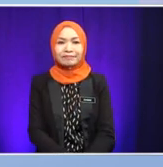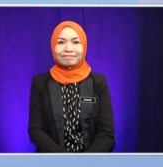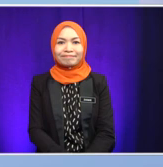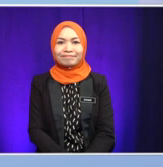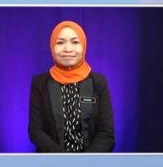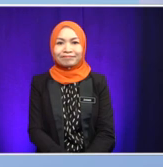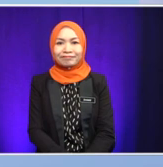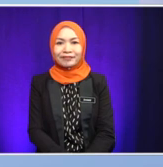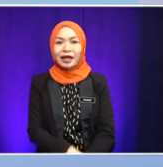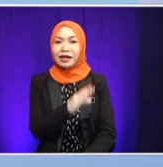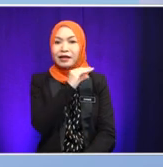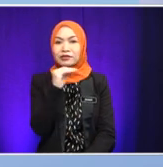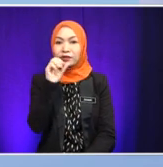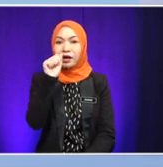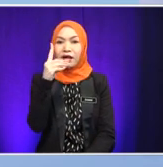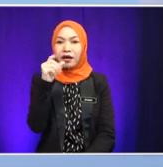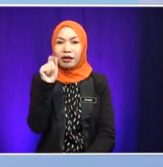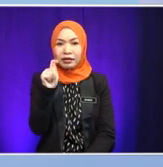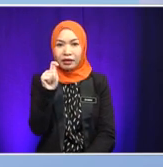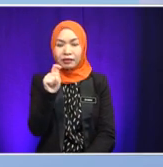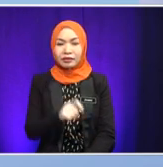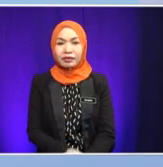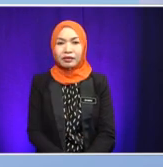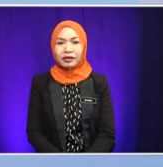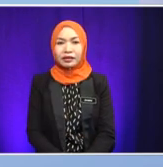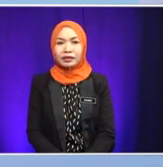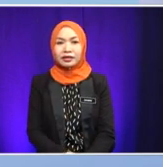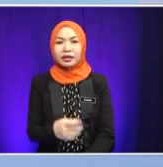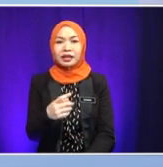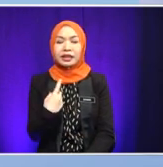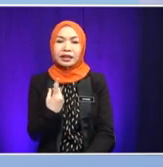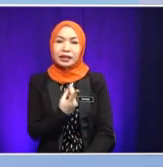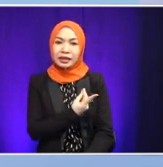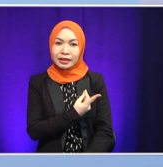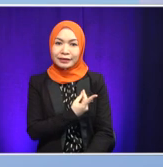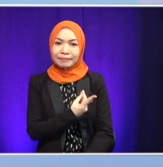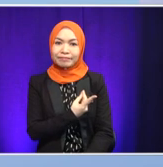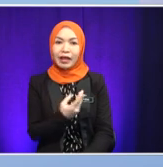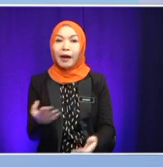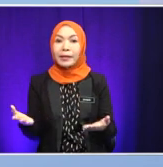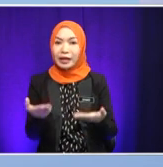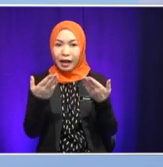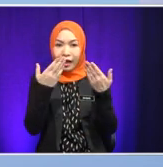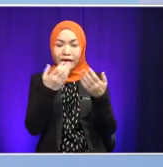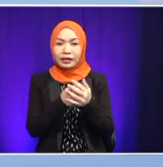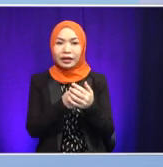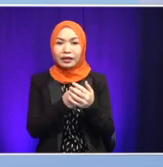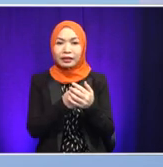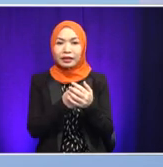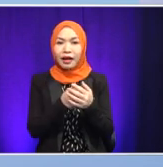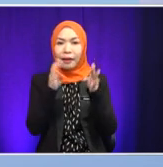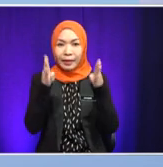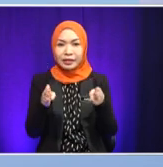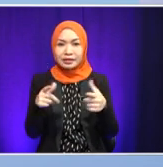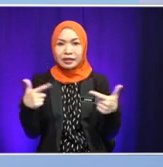contohnya bila kita anjurkan contohnya anjurkan rumah terbuka yang mana kita menggalakkan berbagai kau untuk menyertai rumah terbuka tersebut HP